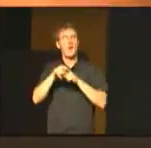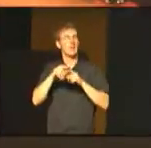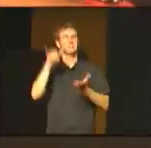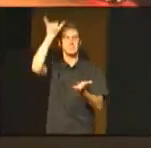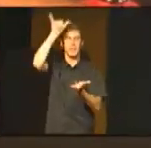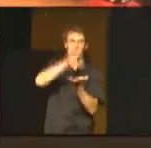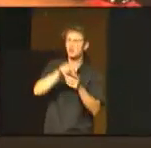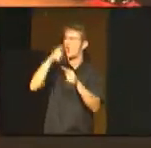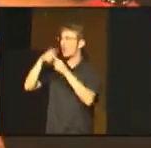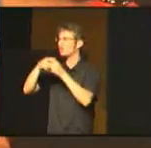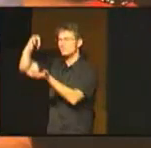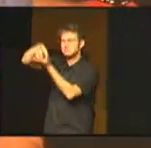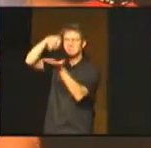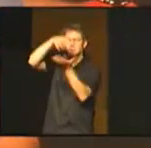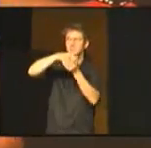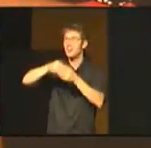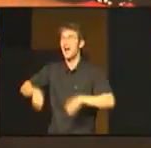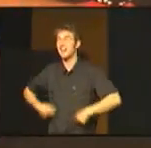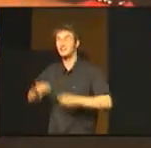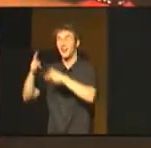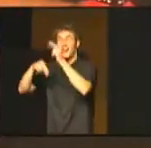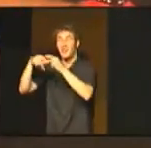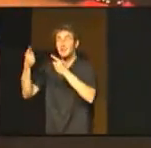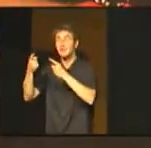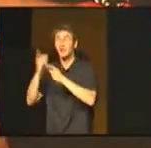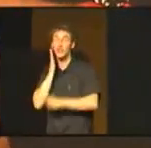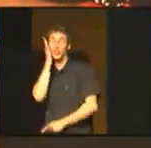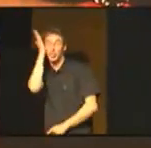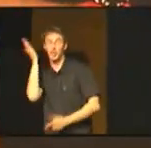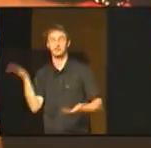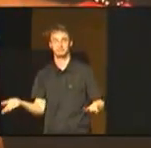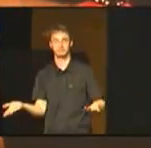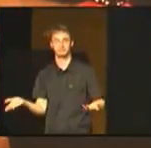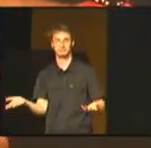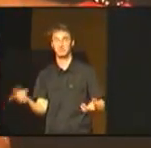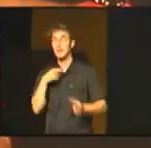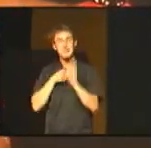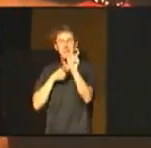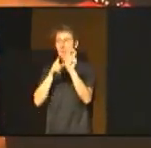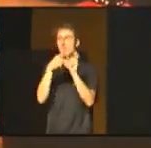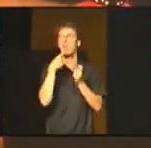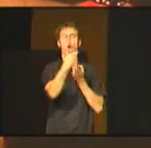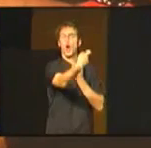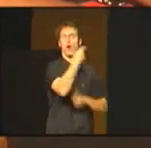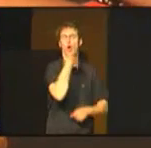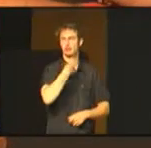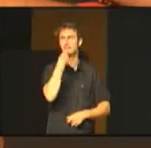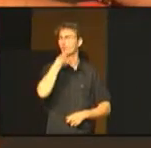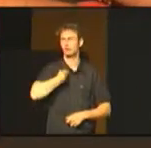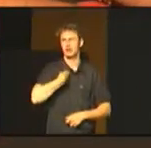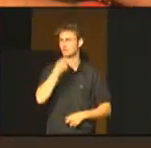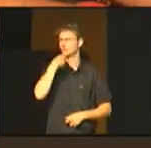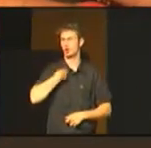i no rendibles. La darrera agressió, aquesta és la paraula, agressió, que acabem